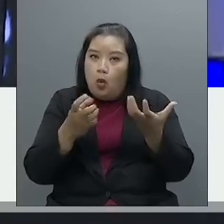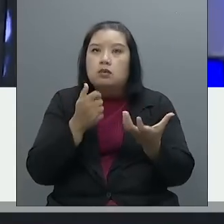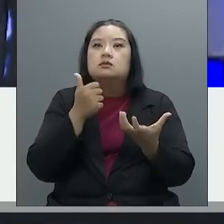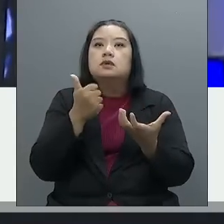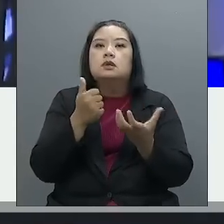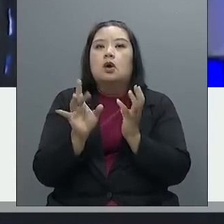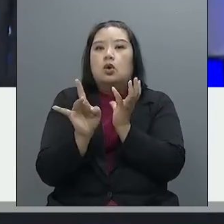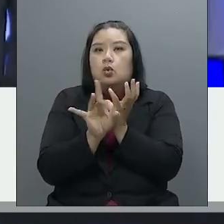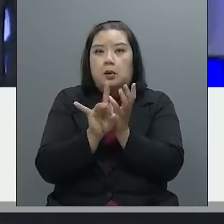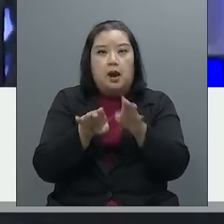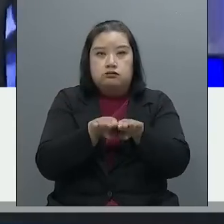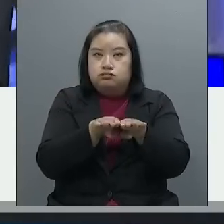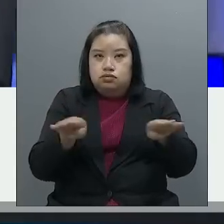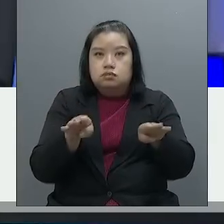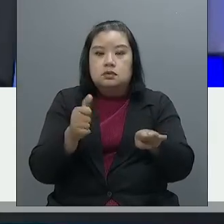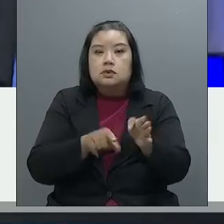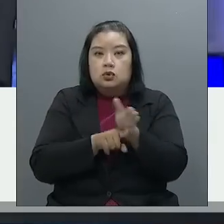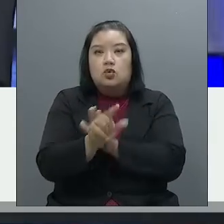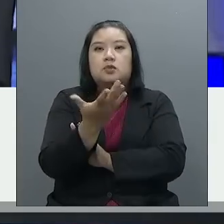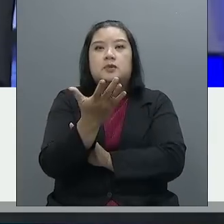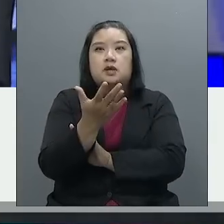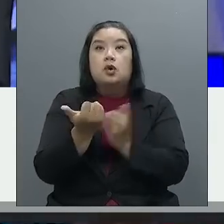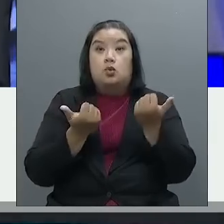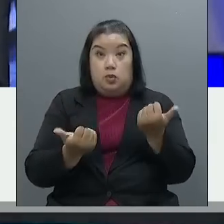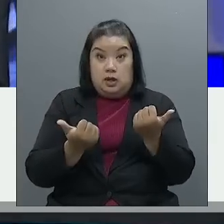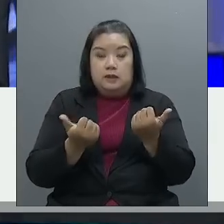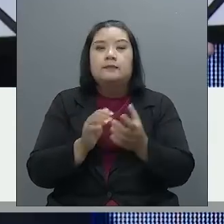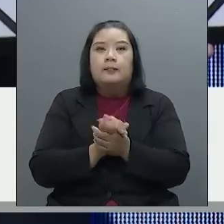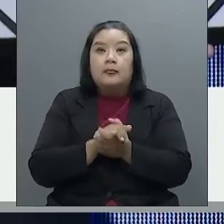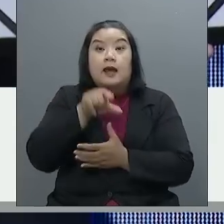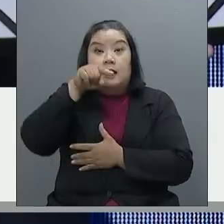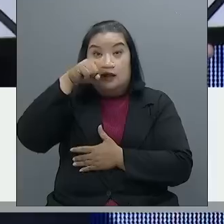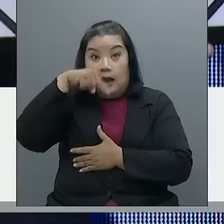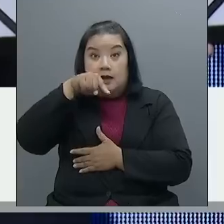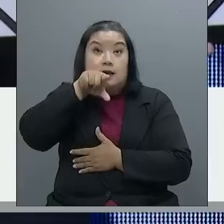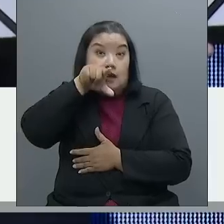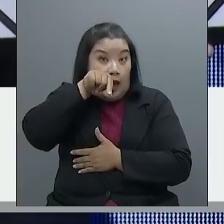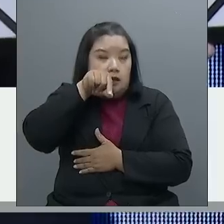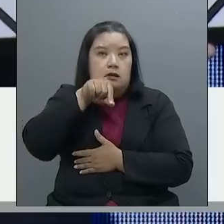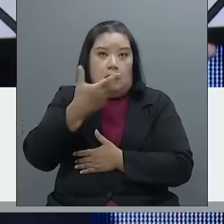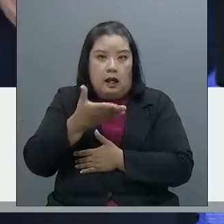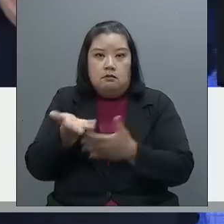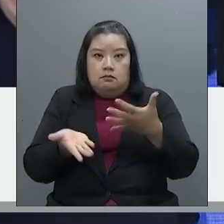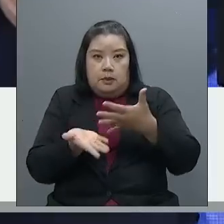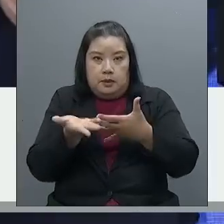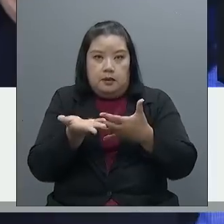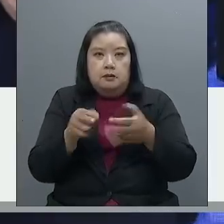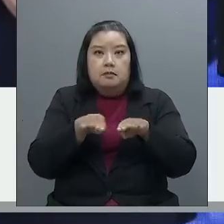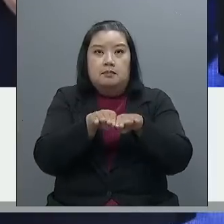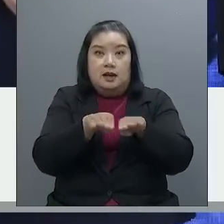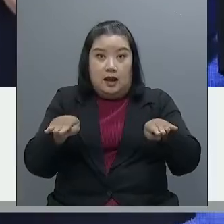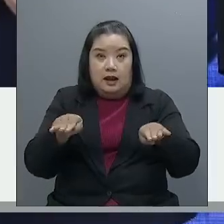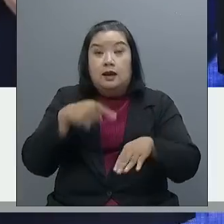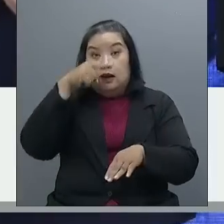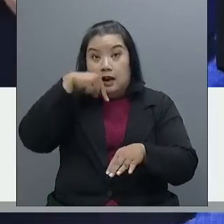ณภาพปลอดภัยปลอดโรคด้วยค่ะและวันนี้นะคะมาตรฐานไก่ไทยค่ะถูกยกระดับไปอีกขั้นภายใต้ความร่วมมือในโครงการชายฟู้ด